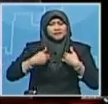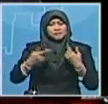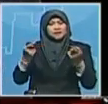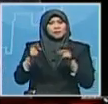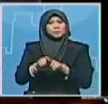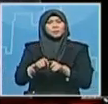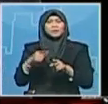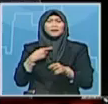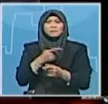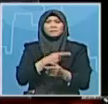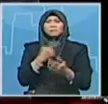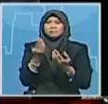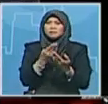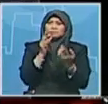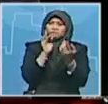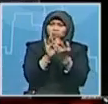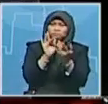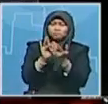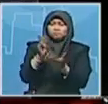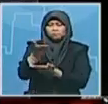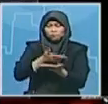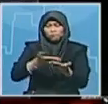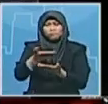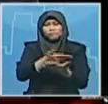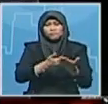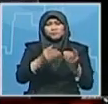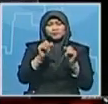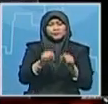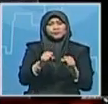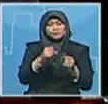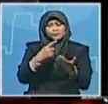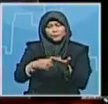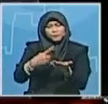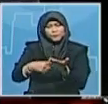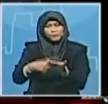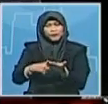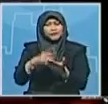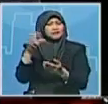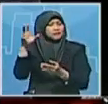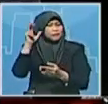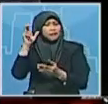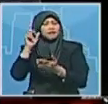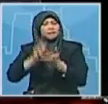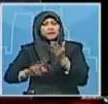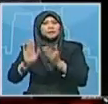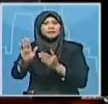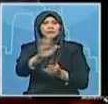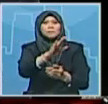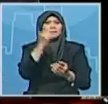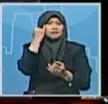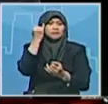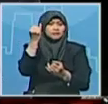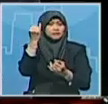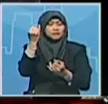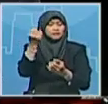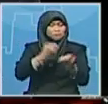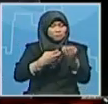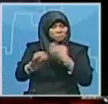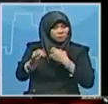sendiri interact dengan mereka, menghubungi mereka, engage mereka, berbincang dan mendengar pandangan-pandangan mereka.